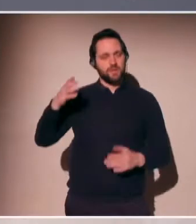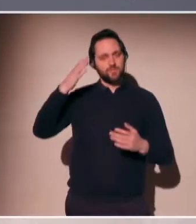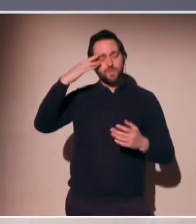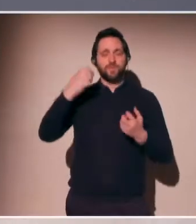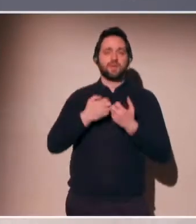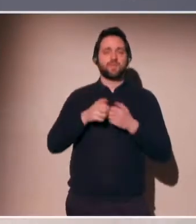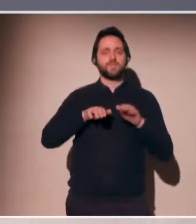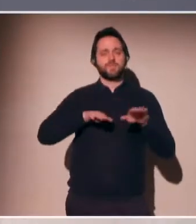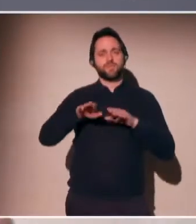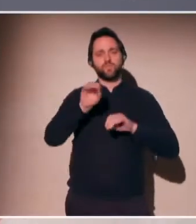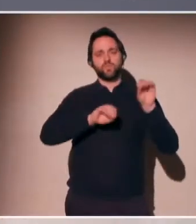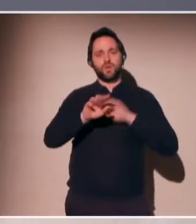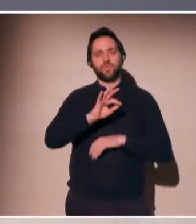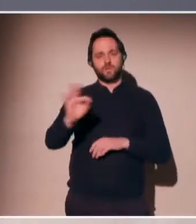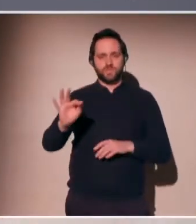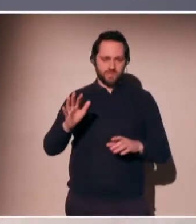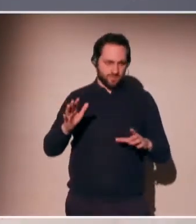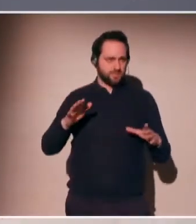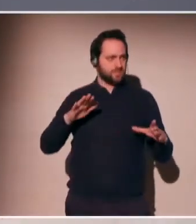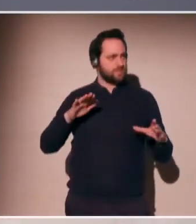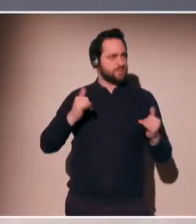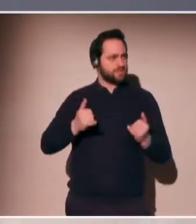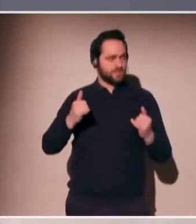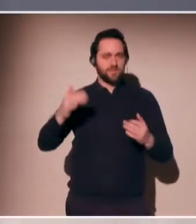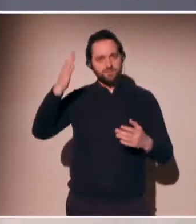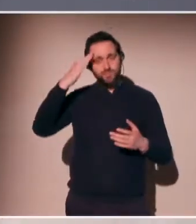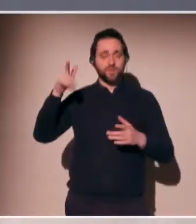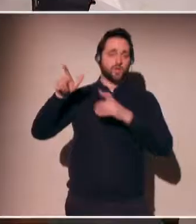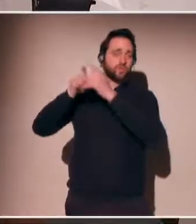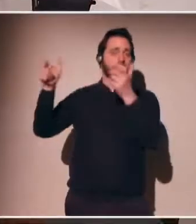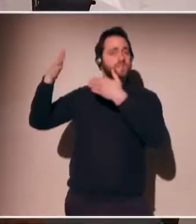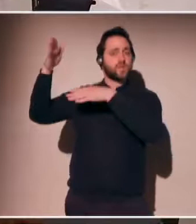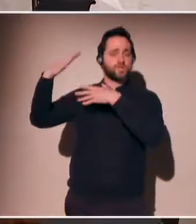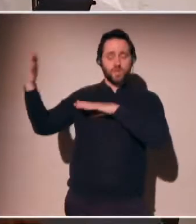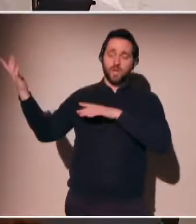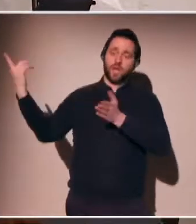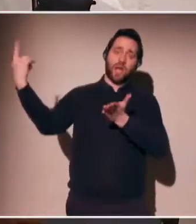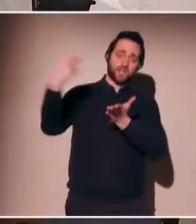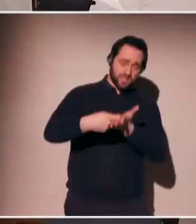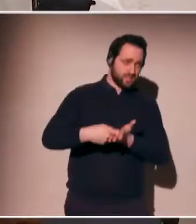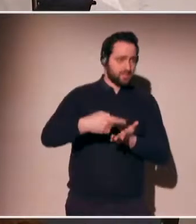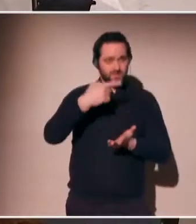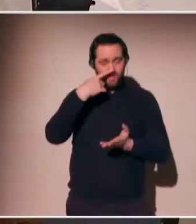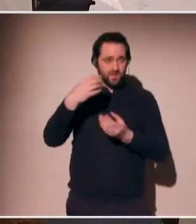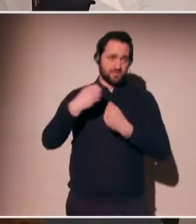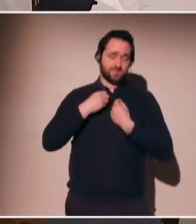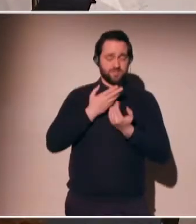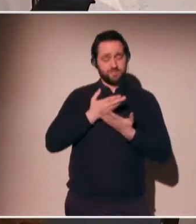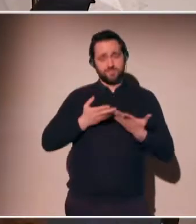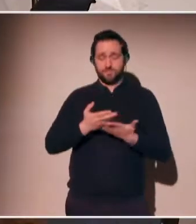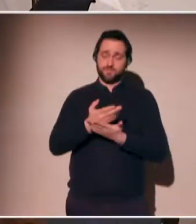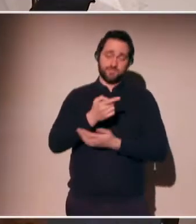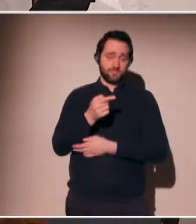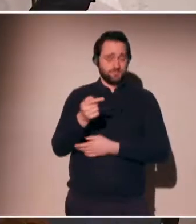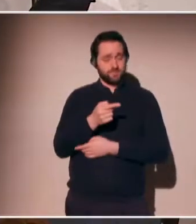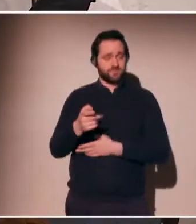naïf, on n'est pas dans un monde qui est international, on est dans un monde avec des jeux de pouvoir, et que si on veut que la France et l'Europe